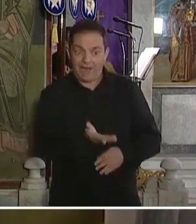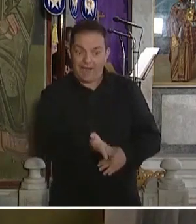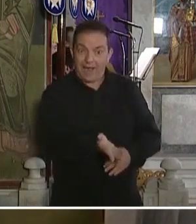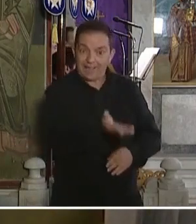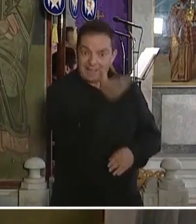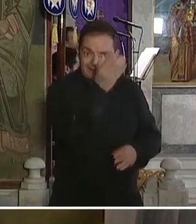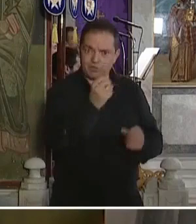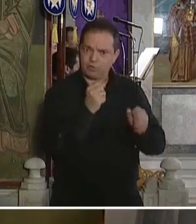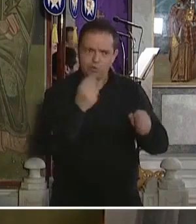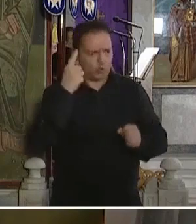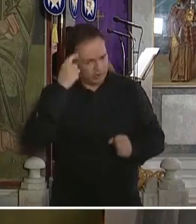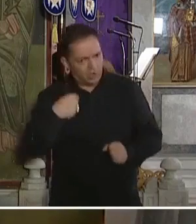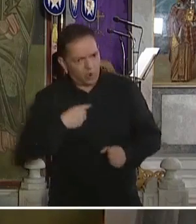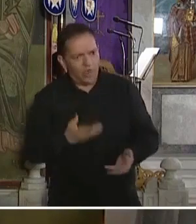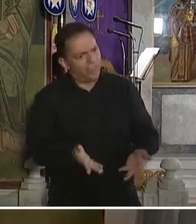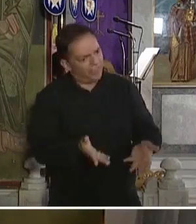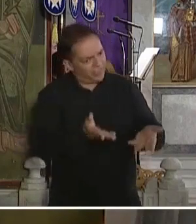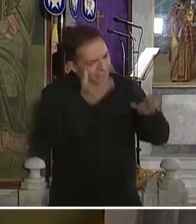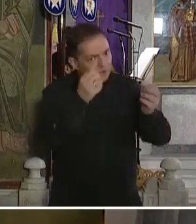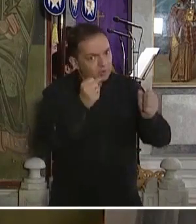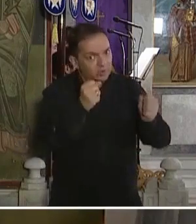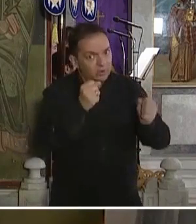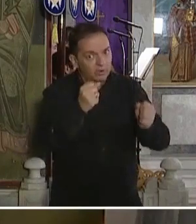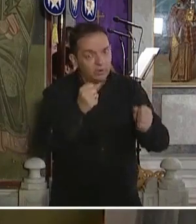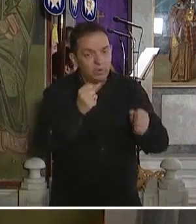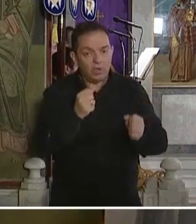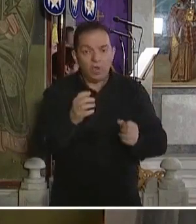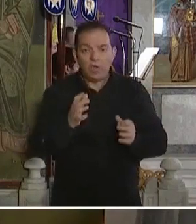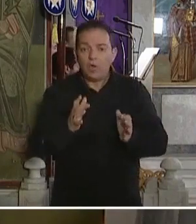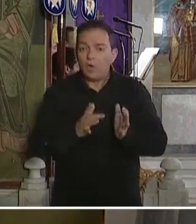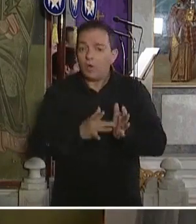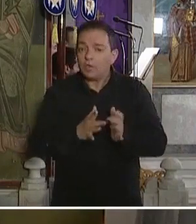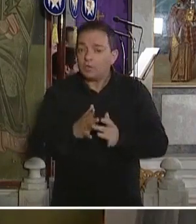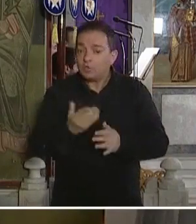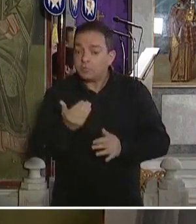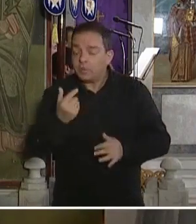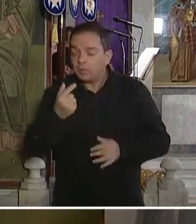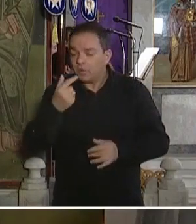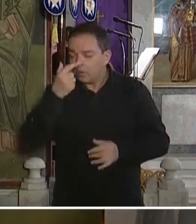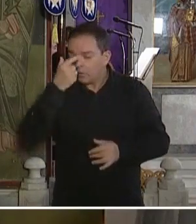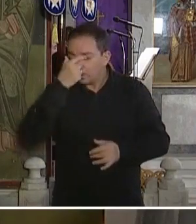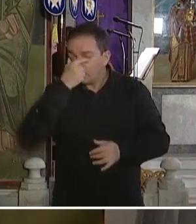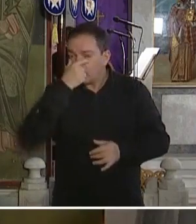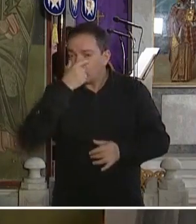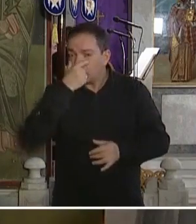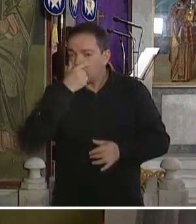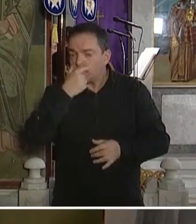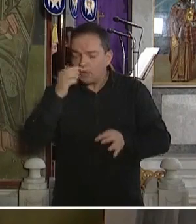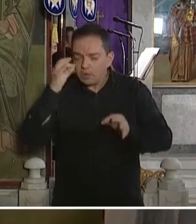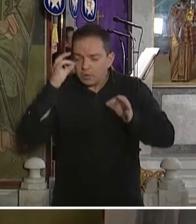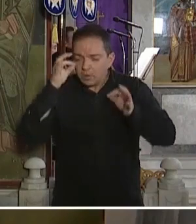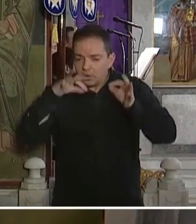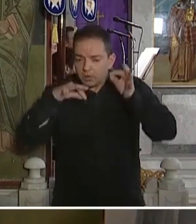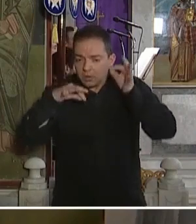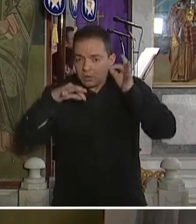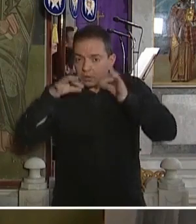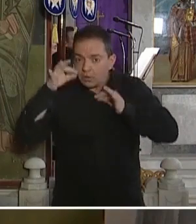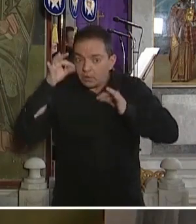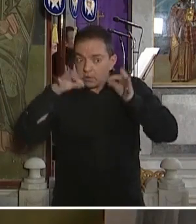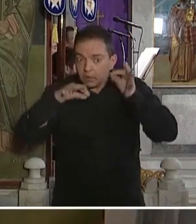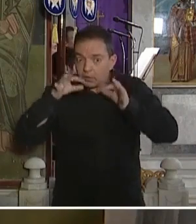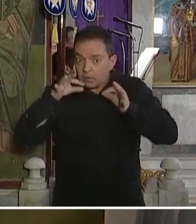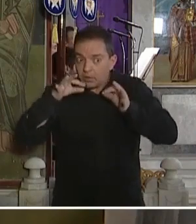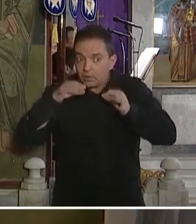ήξερε ότι θα τον αναστήσει, λέει, εδάκρυσε ο Ιησούς, έσταξε δάκρυ.